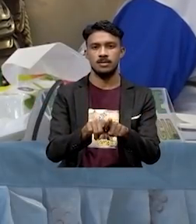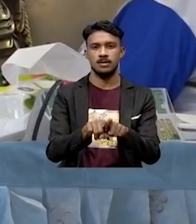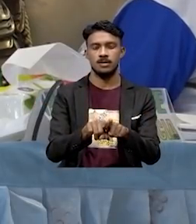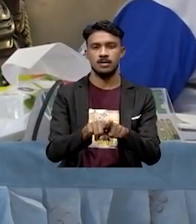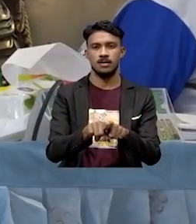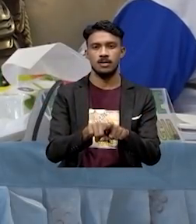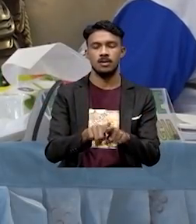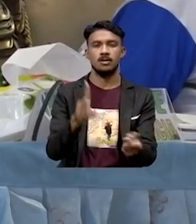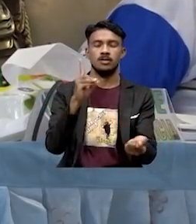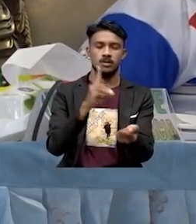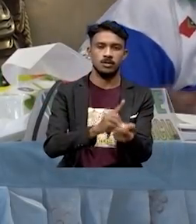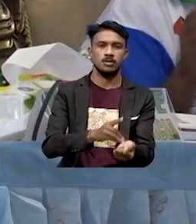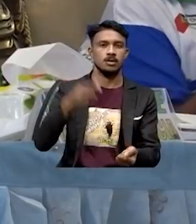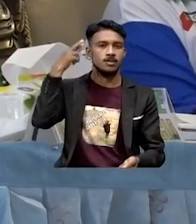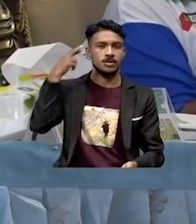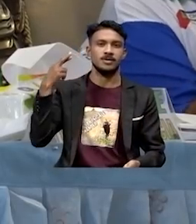Dr. José Ramos